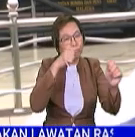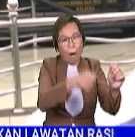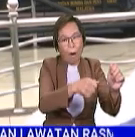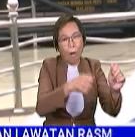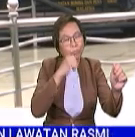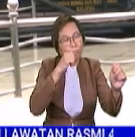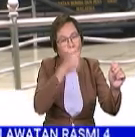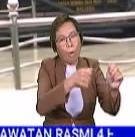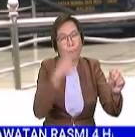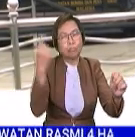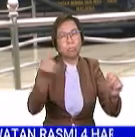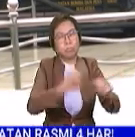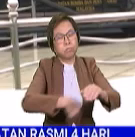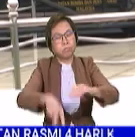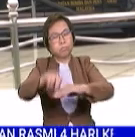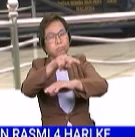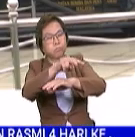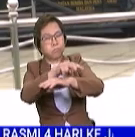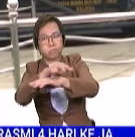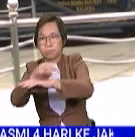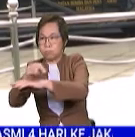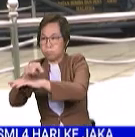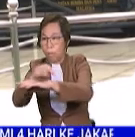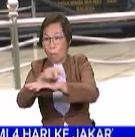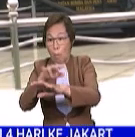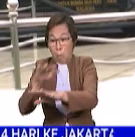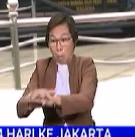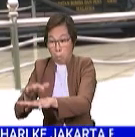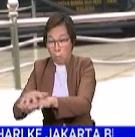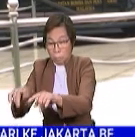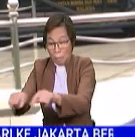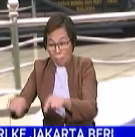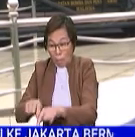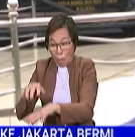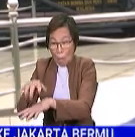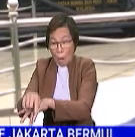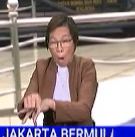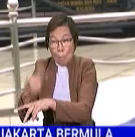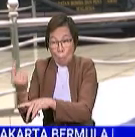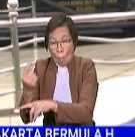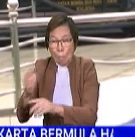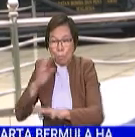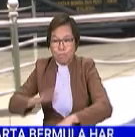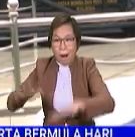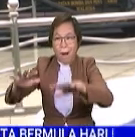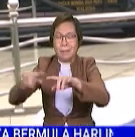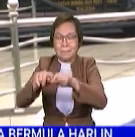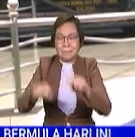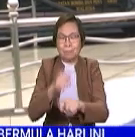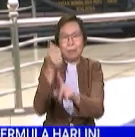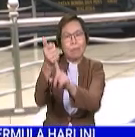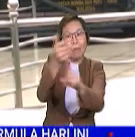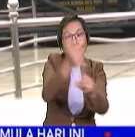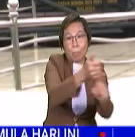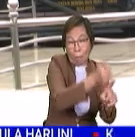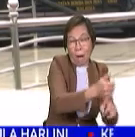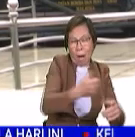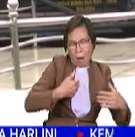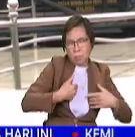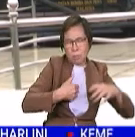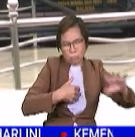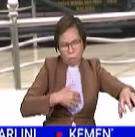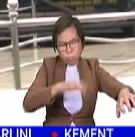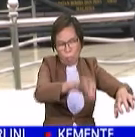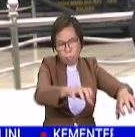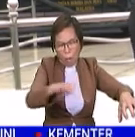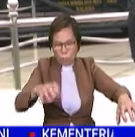agak sensasi membuat pemantauan di kawasan-kawasan Hotspot banjir di dalam kawasan masing-masing ya Mana beberapa kawasan